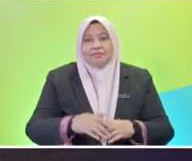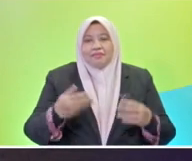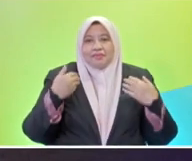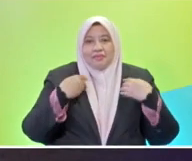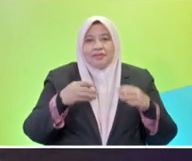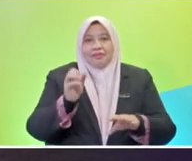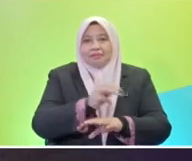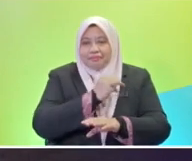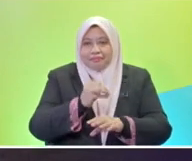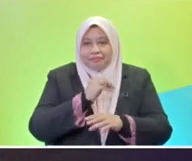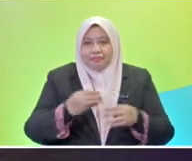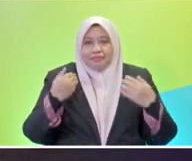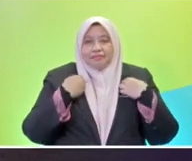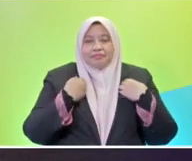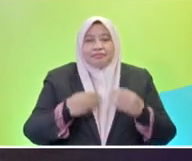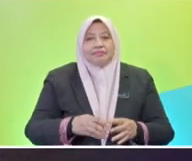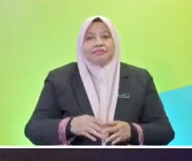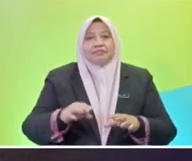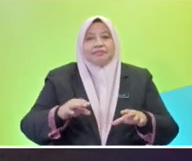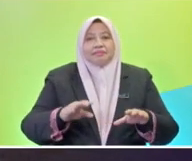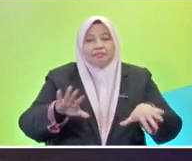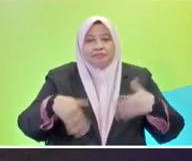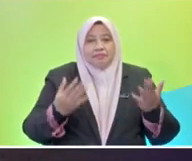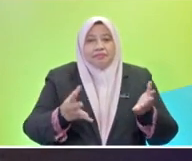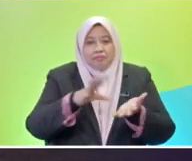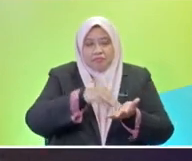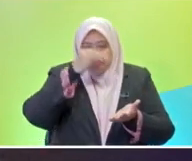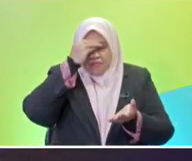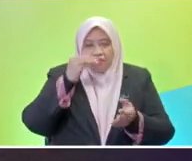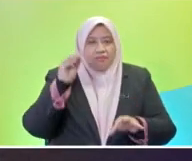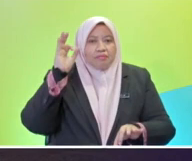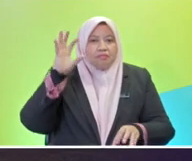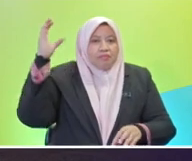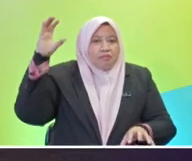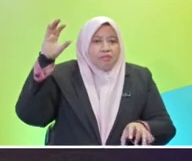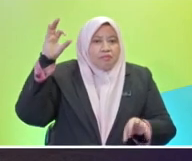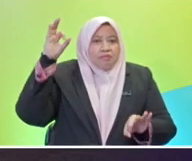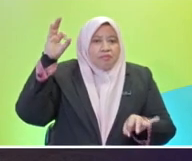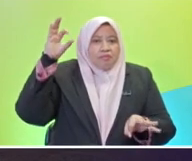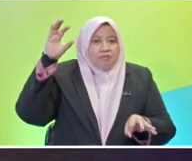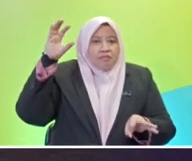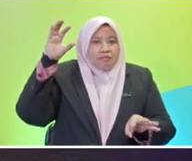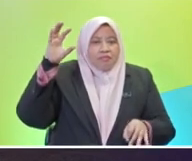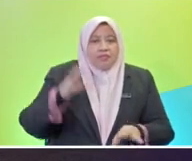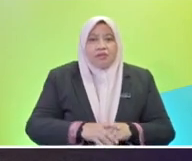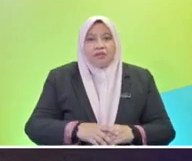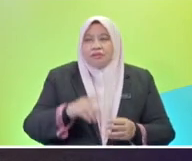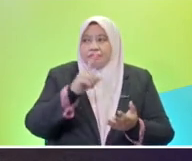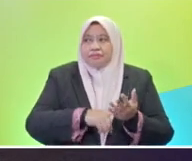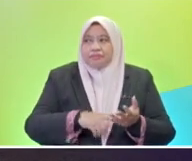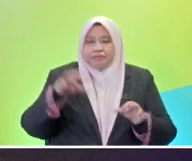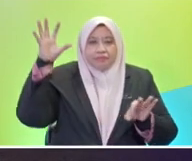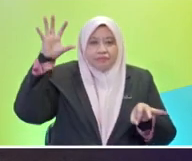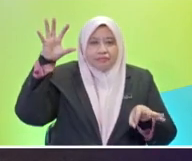Nyanyi ada. Nanti kita belajar bagaimana proses fotosintesis. Tapi sebenarnya nyanyi tu cikgu nak kongsikan juga, kan? Apa tu cikgu?